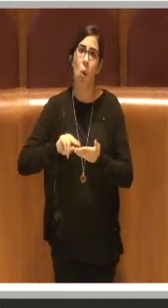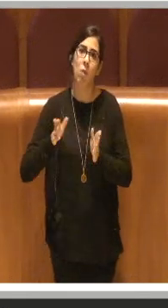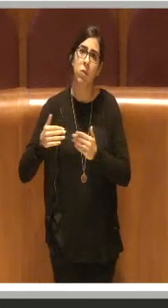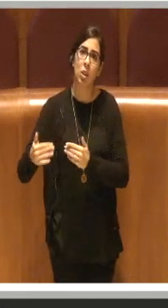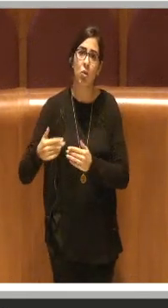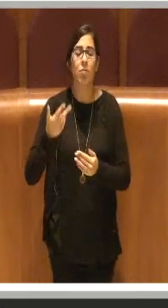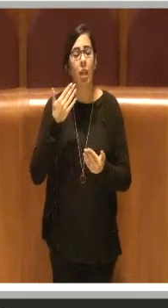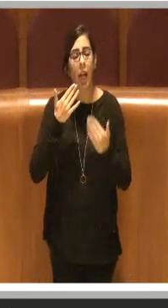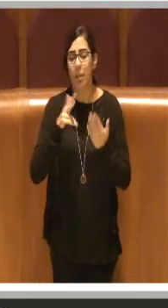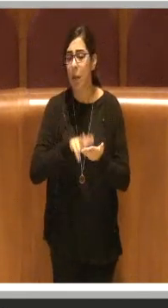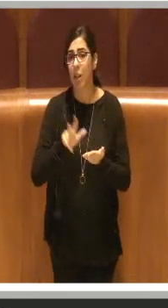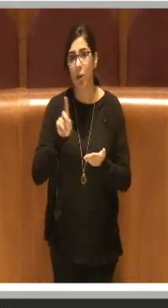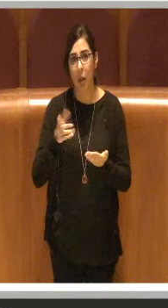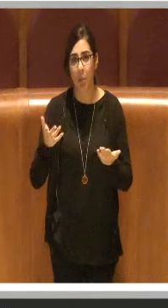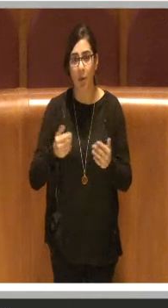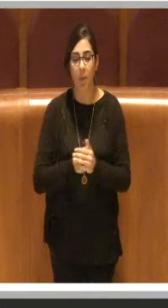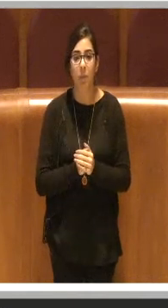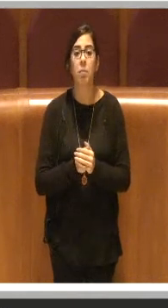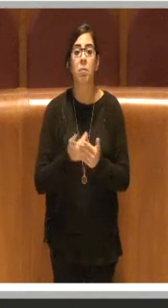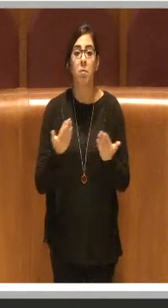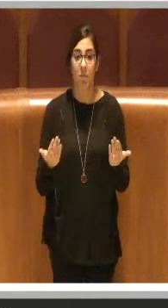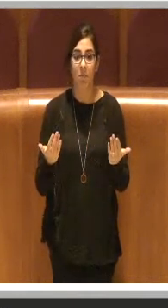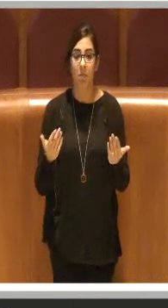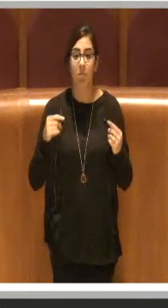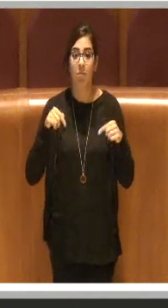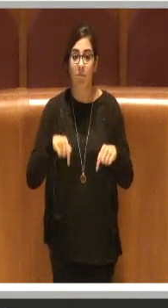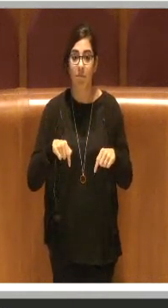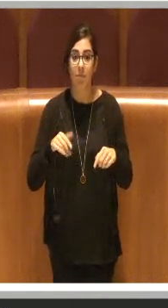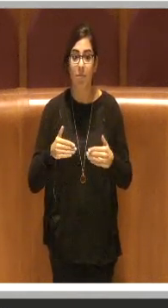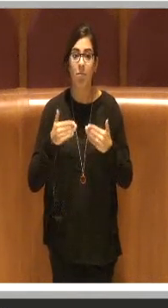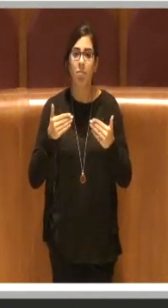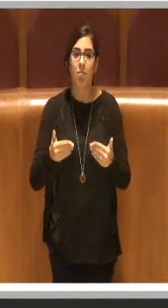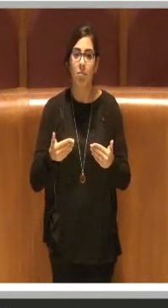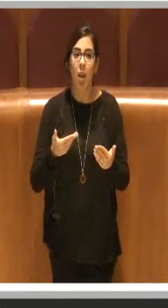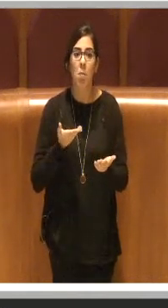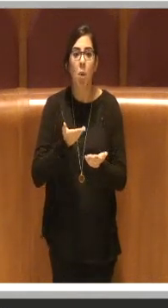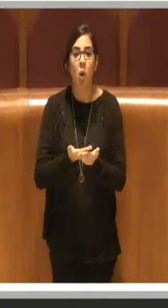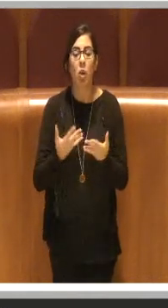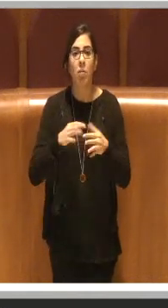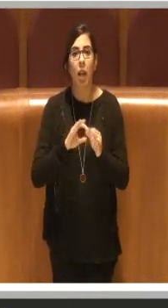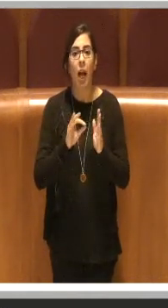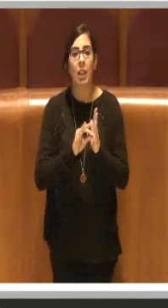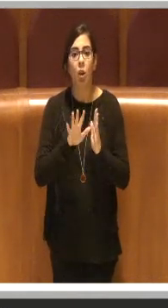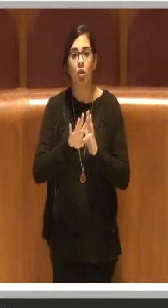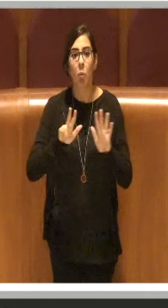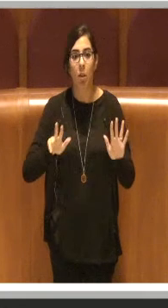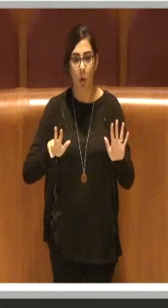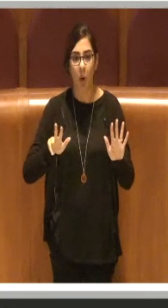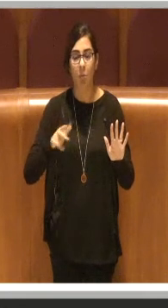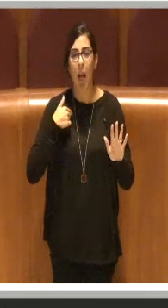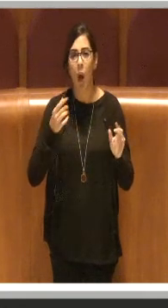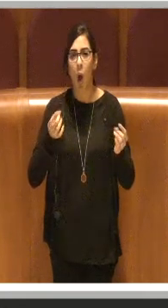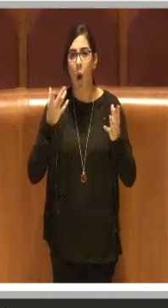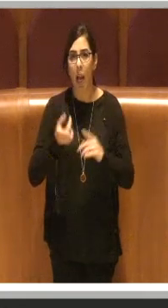L'assemblea non approva, per cui passiamo alla mozione ex articolo 58, ma colgo l'occasione ancora